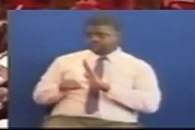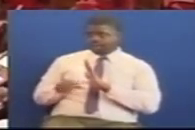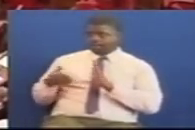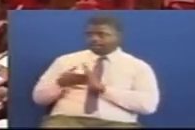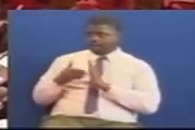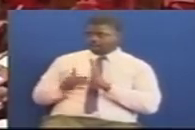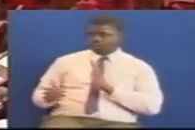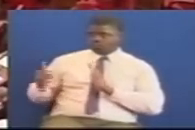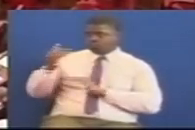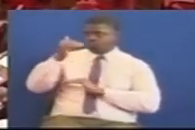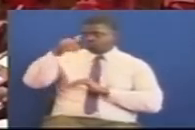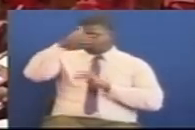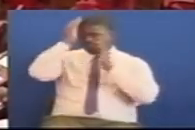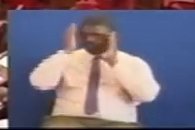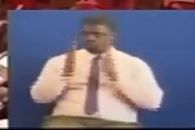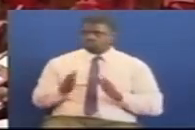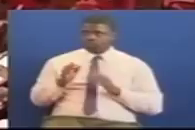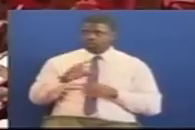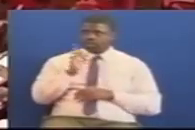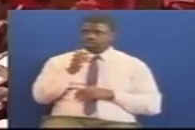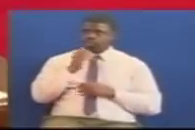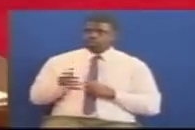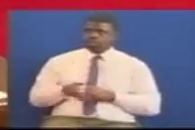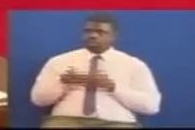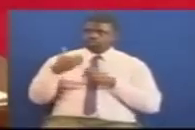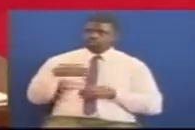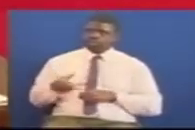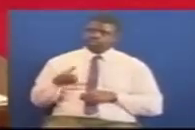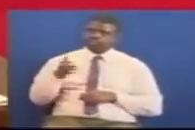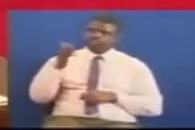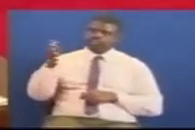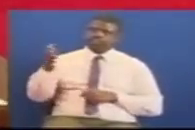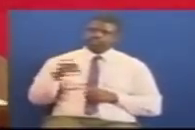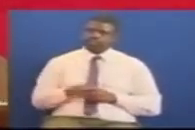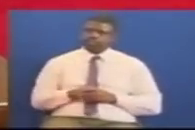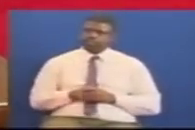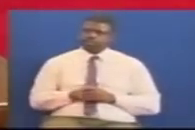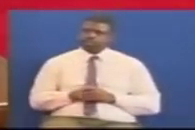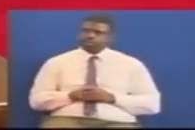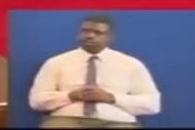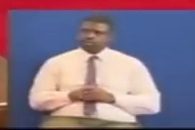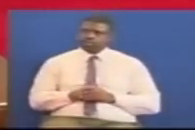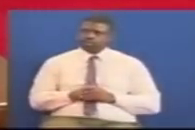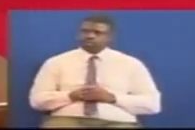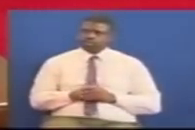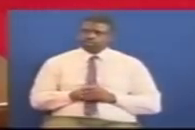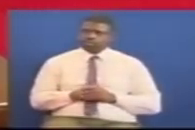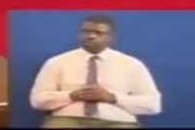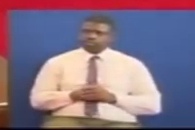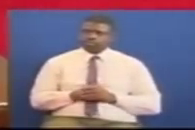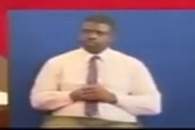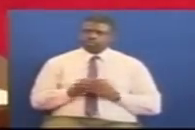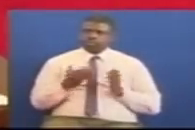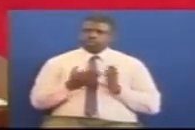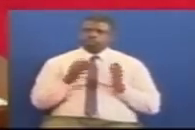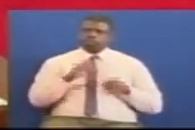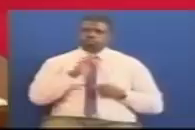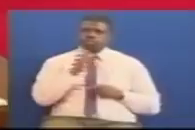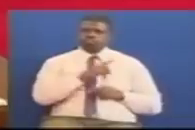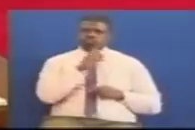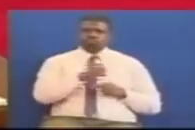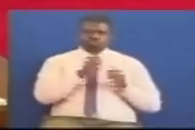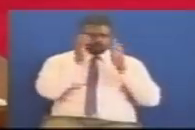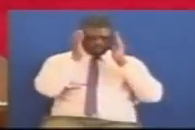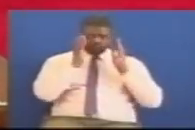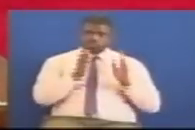vikuu? Swali hilo linaenda kujibiwa na Naibu Waziri William Olenasha. Pia naomba kujibu swala la